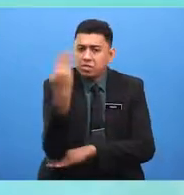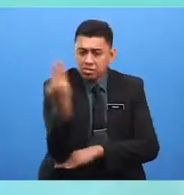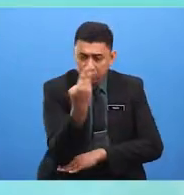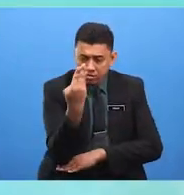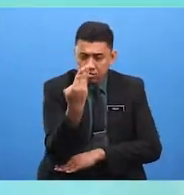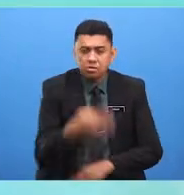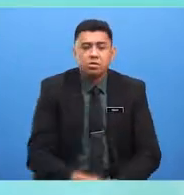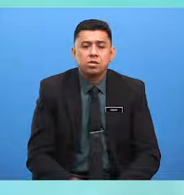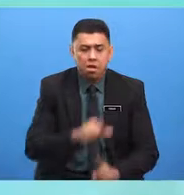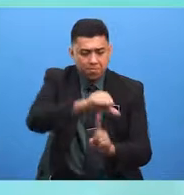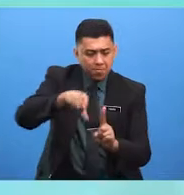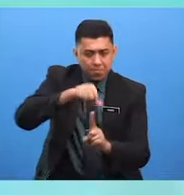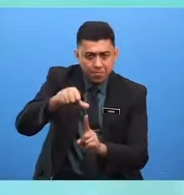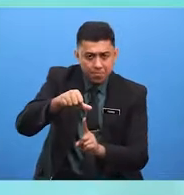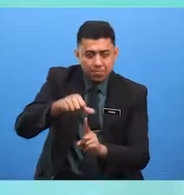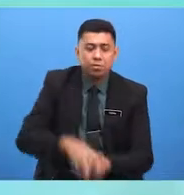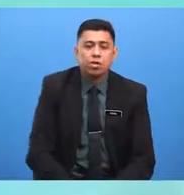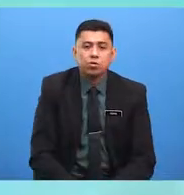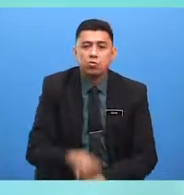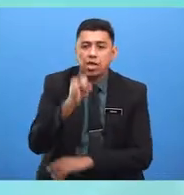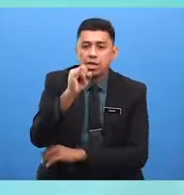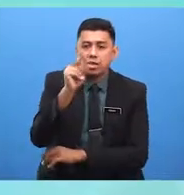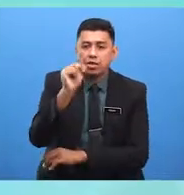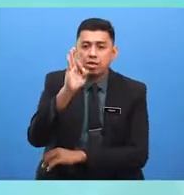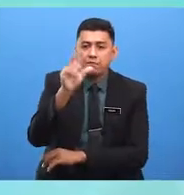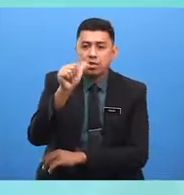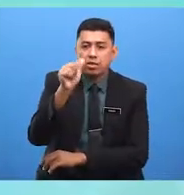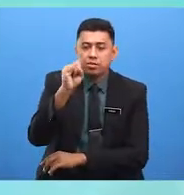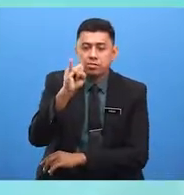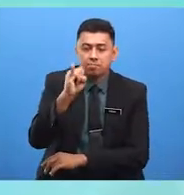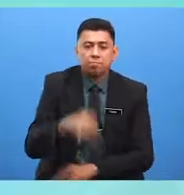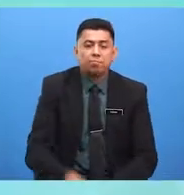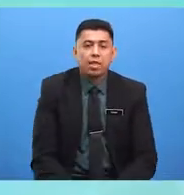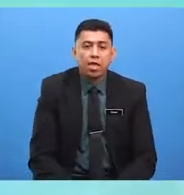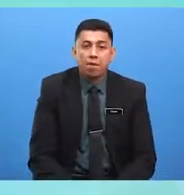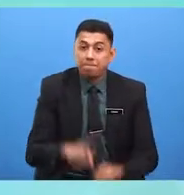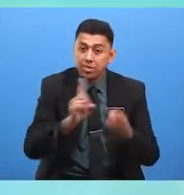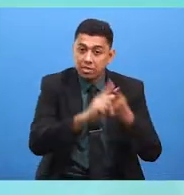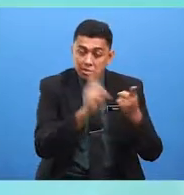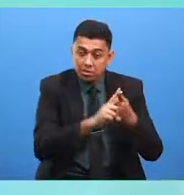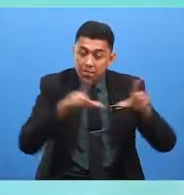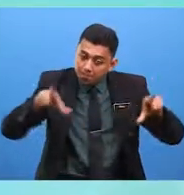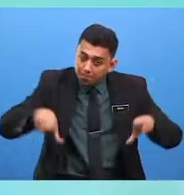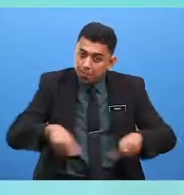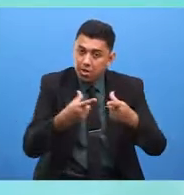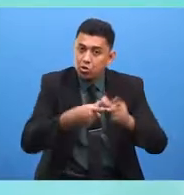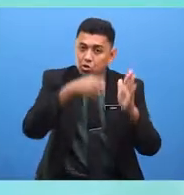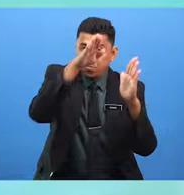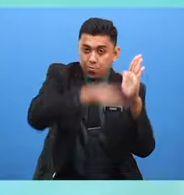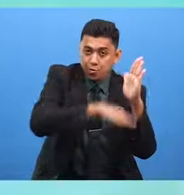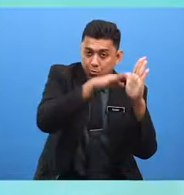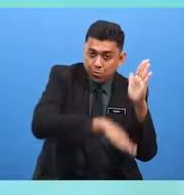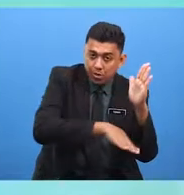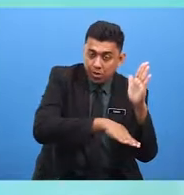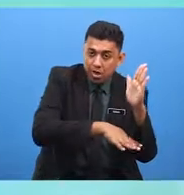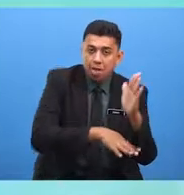dilaksanakan apabila berlaku inflasi kesan yang pertama berlakunya pengurangan dalam